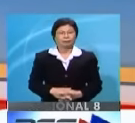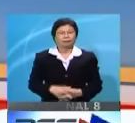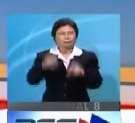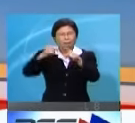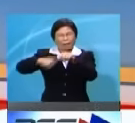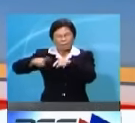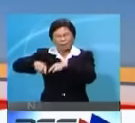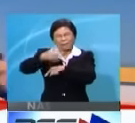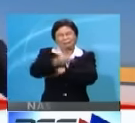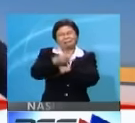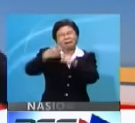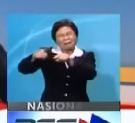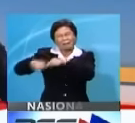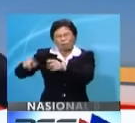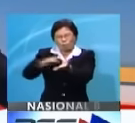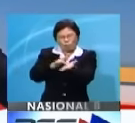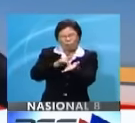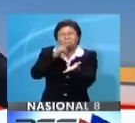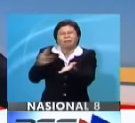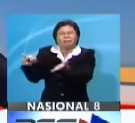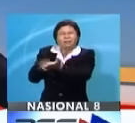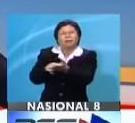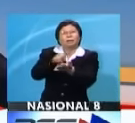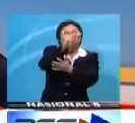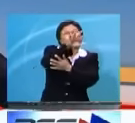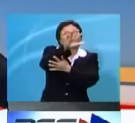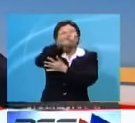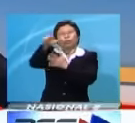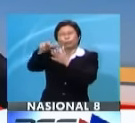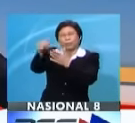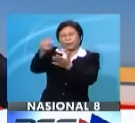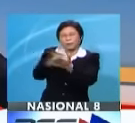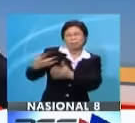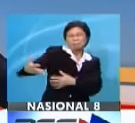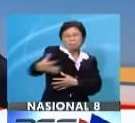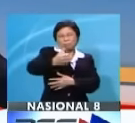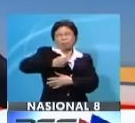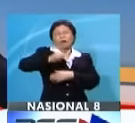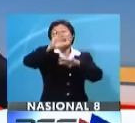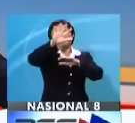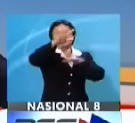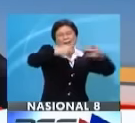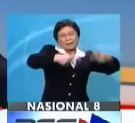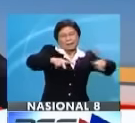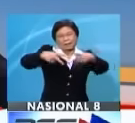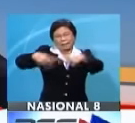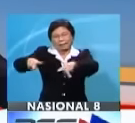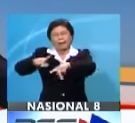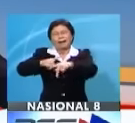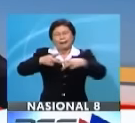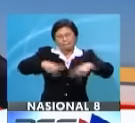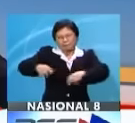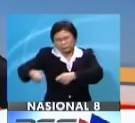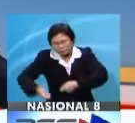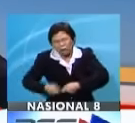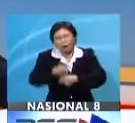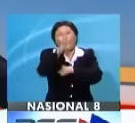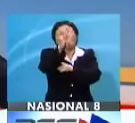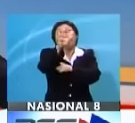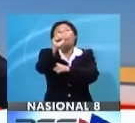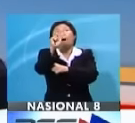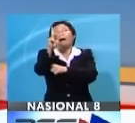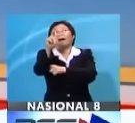Pelbagai jenis ubatan tidak berdaftar bernilai RM25,000 dirampas dari 5 premis perniagaan Pasar Tani Wakaf